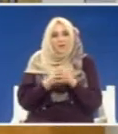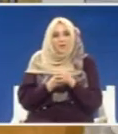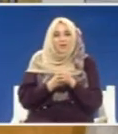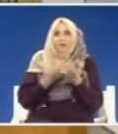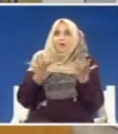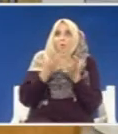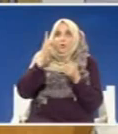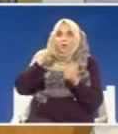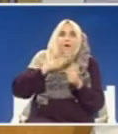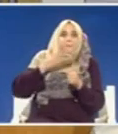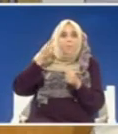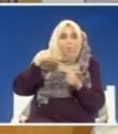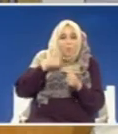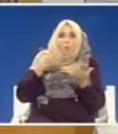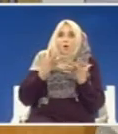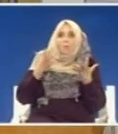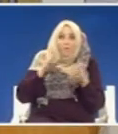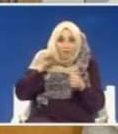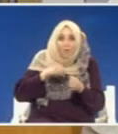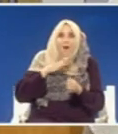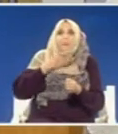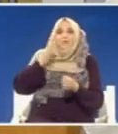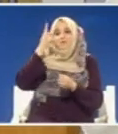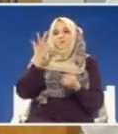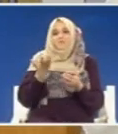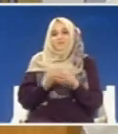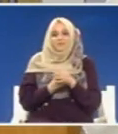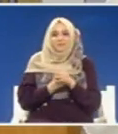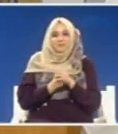ربي قد خلقني يسحب بك هي لقص حب ربي